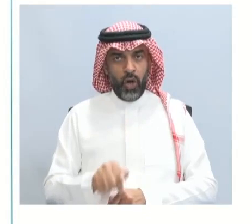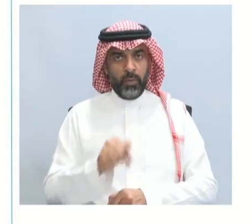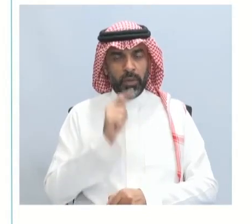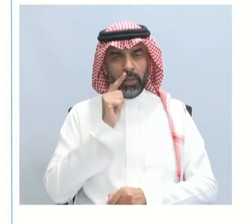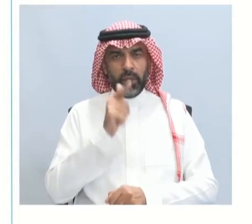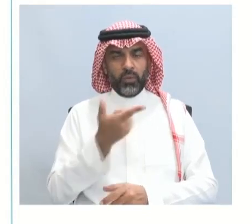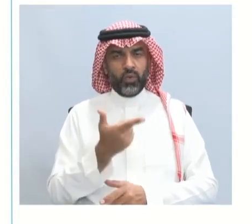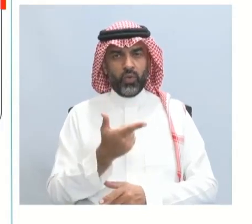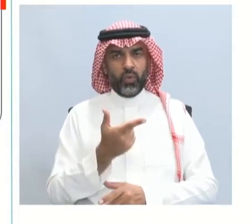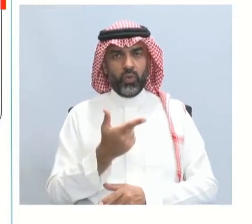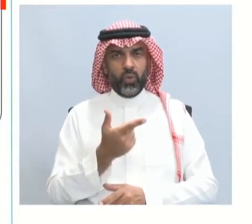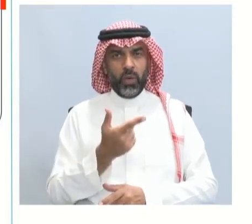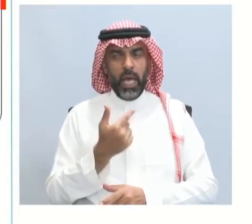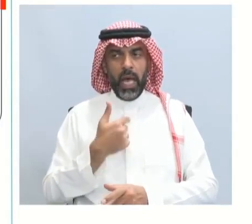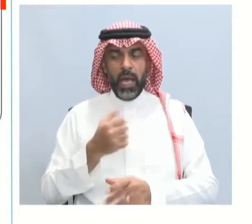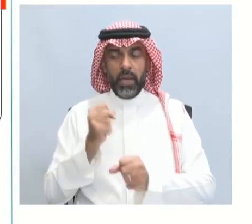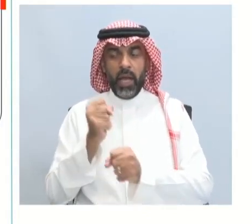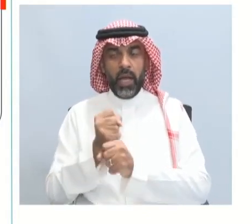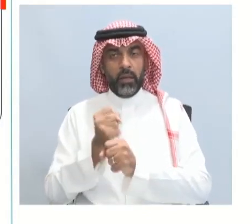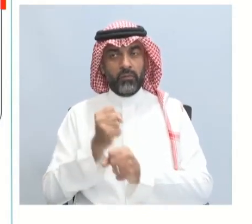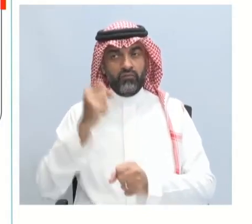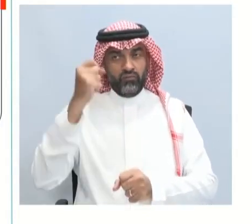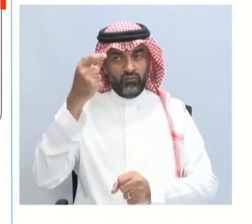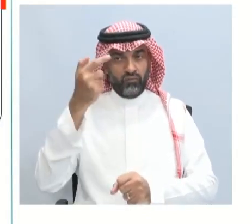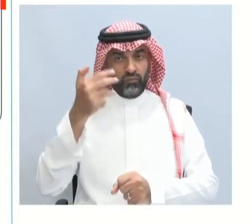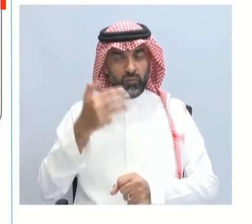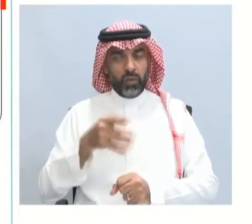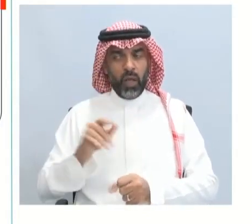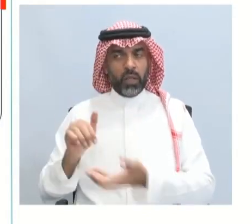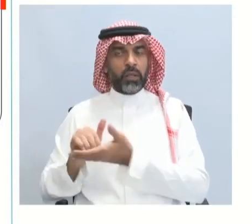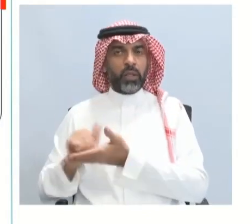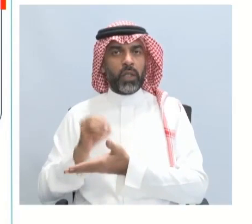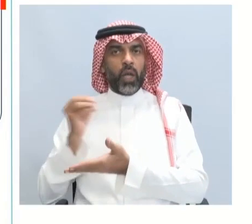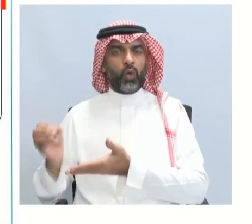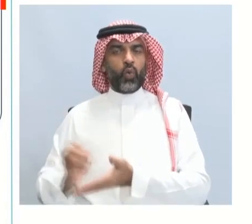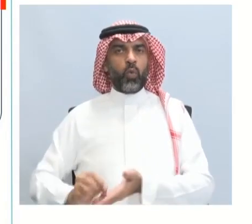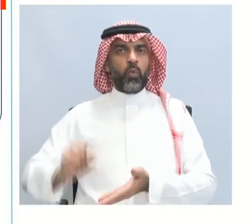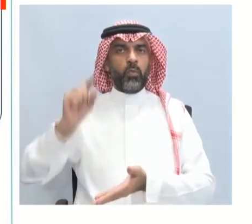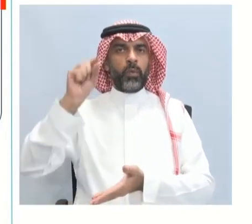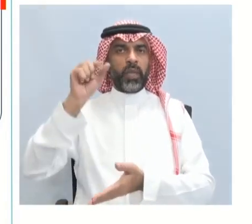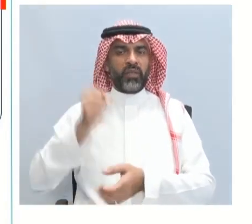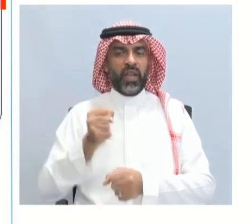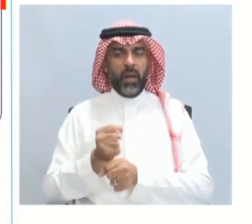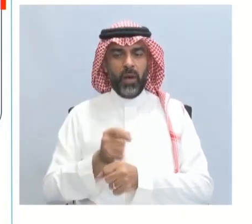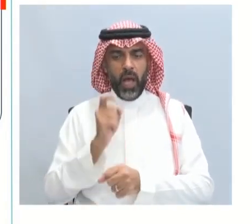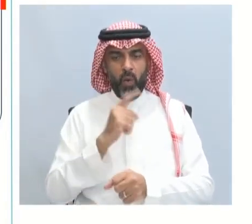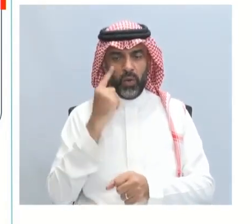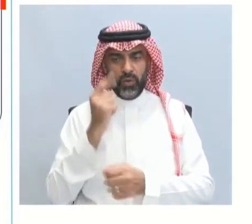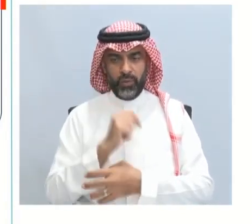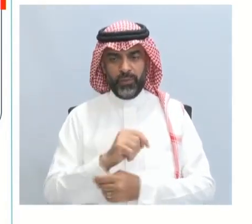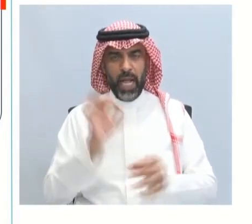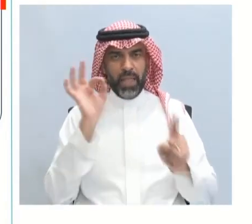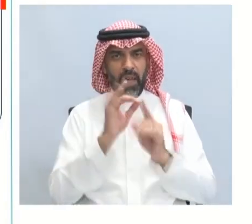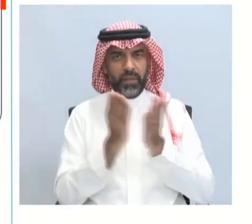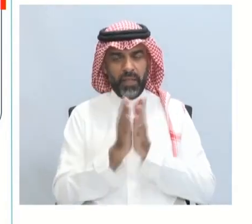عوامل تميز السكرتير في العمل لدينا هدفين في هذا الدرس اولا توضيح اساليب الاداء المتميز السكرتير